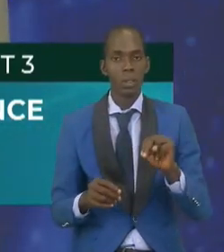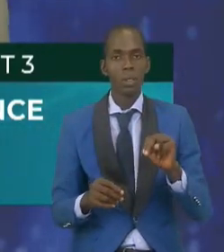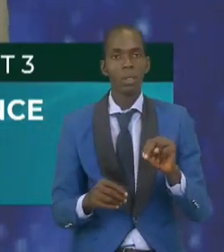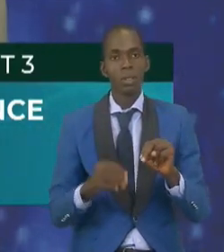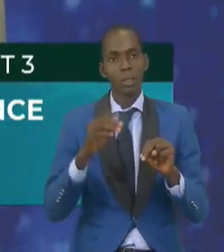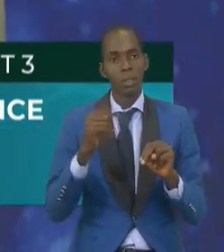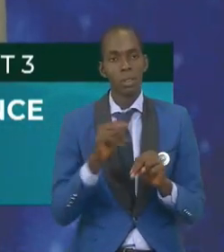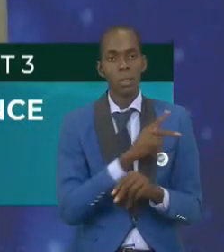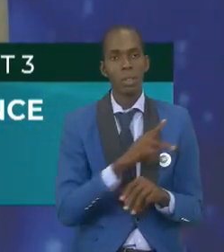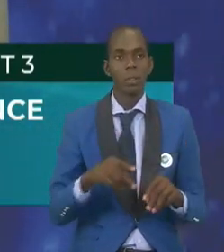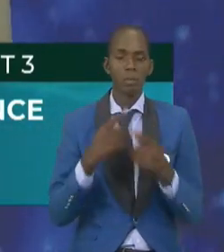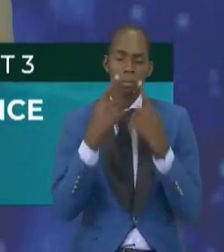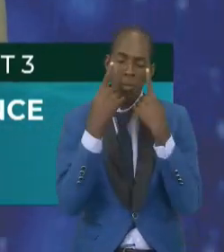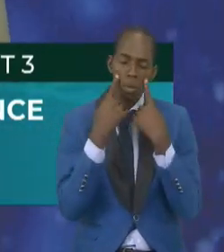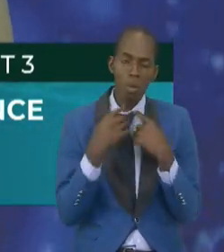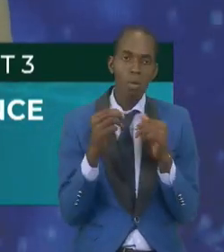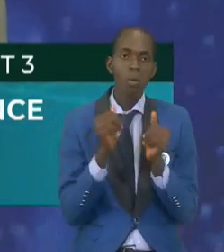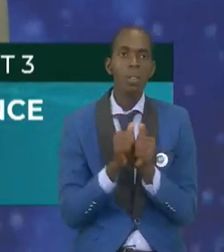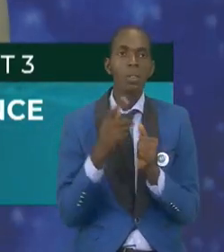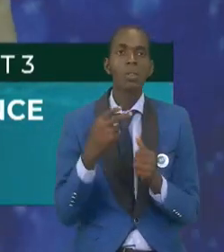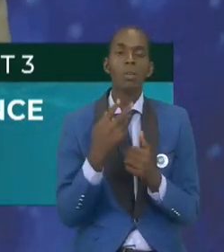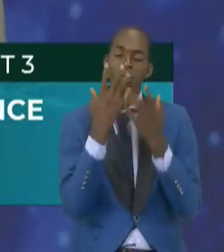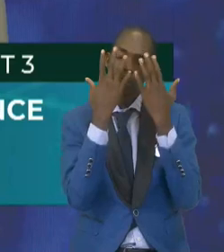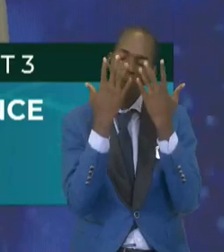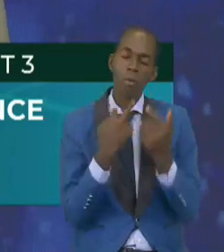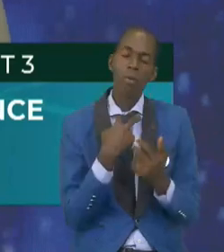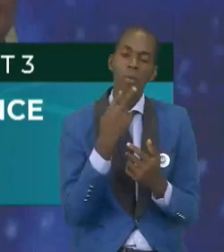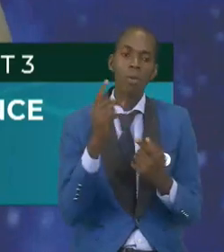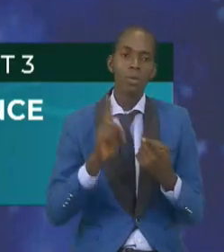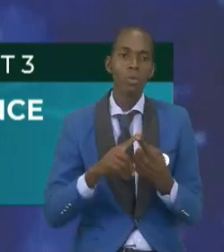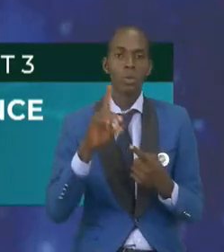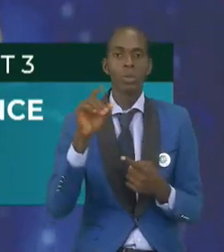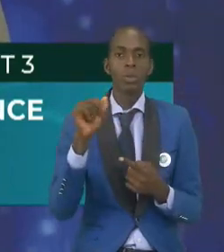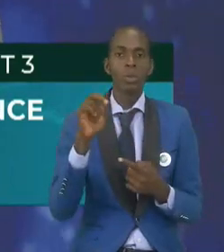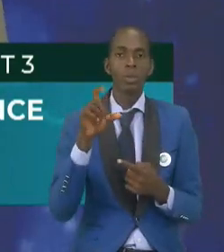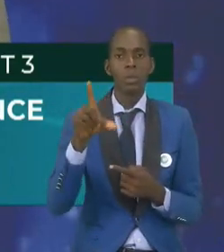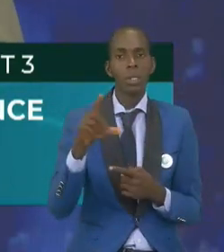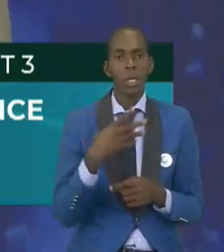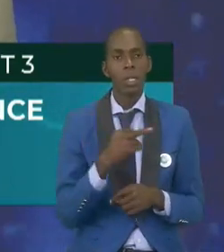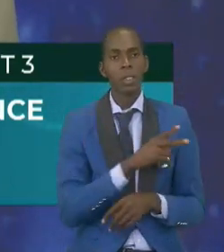fosse il appela Daniel d'une voix triste